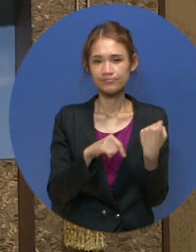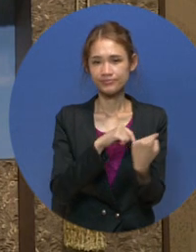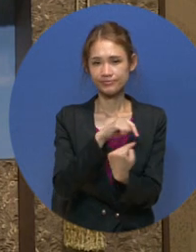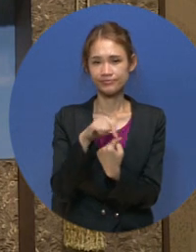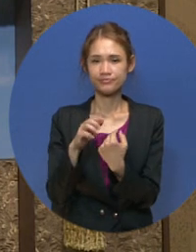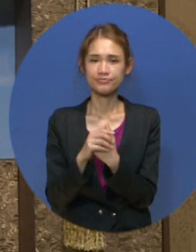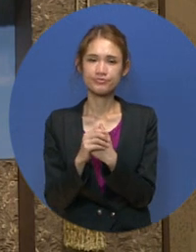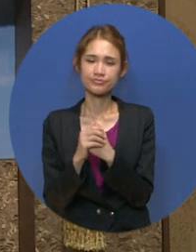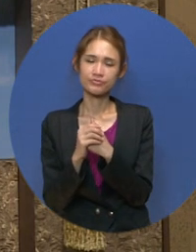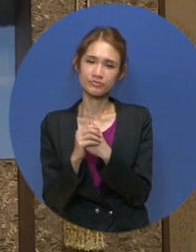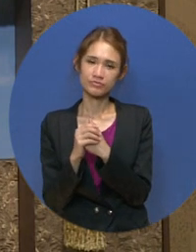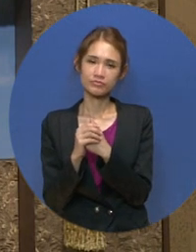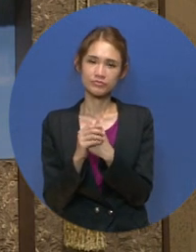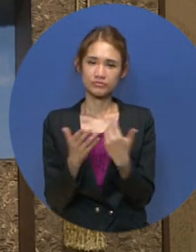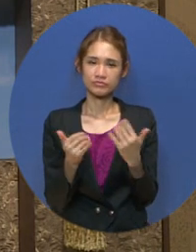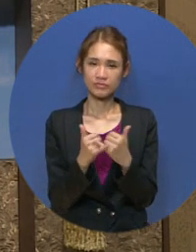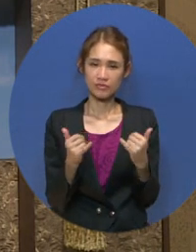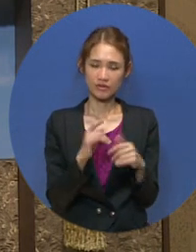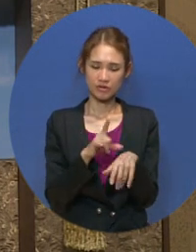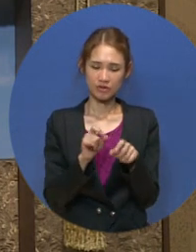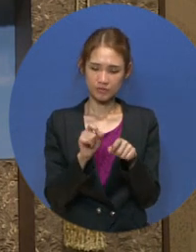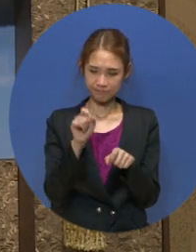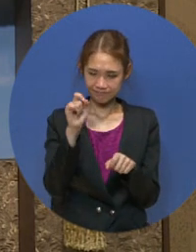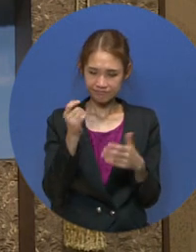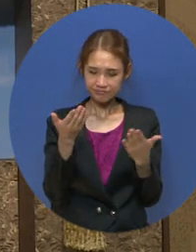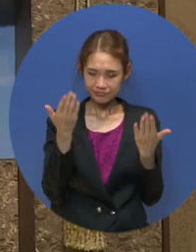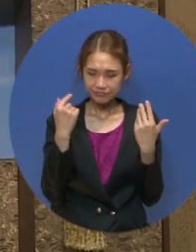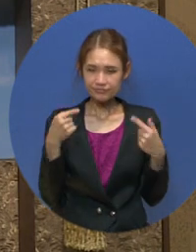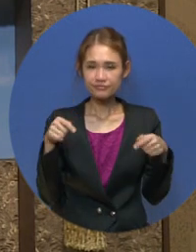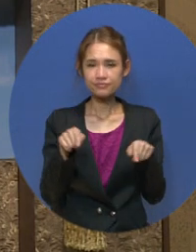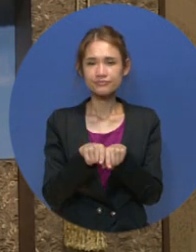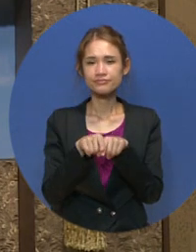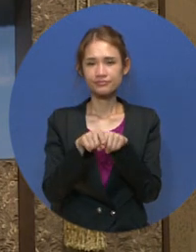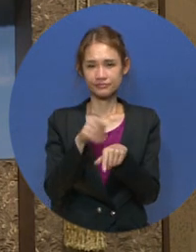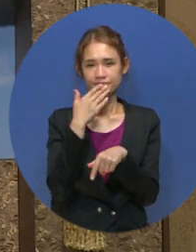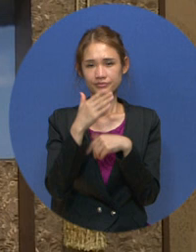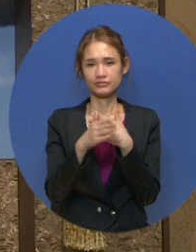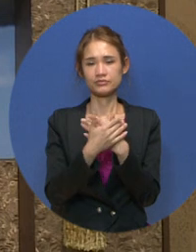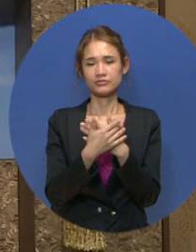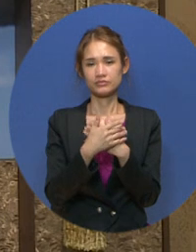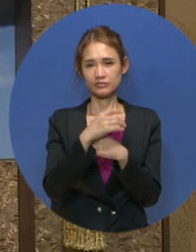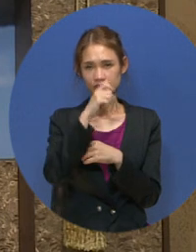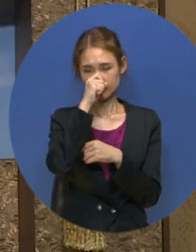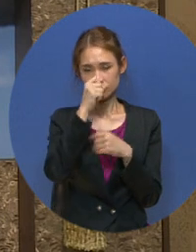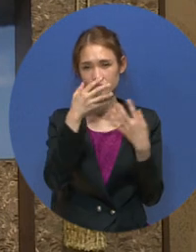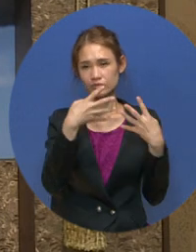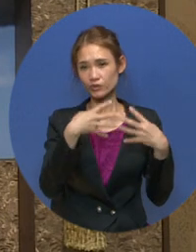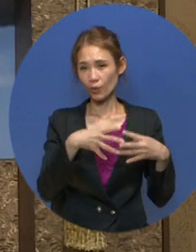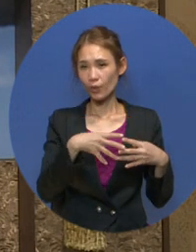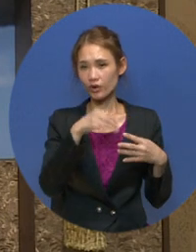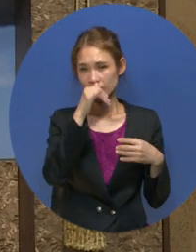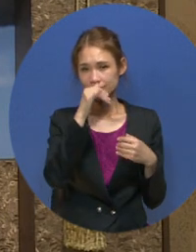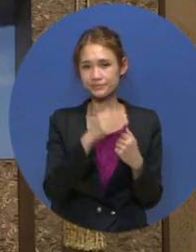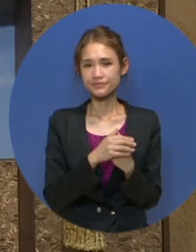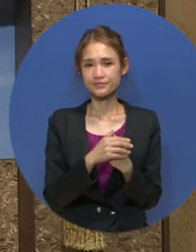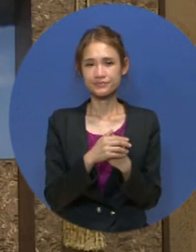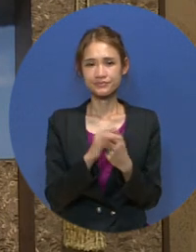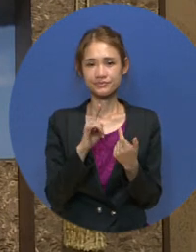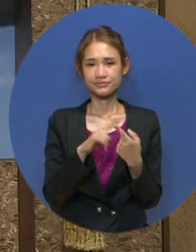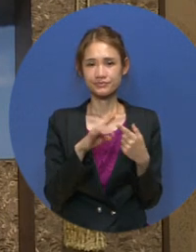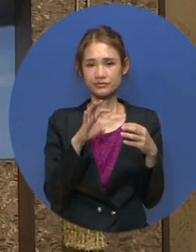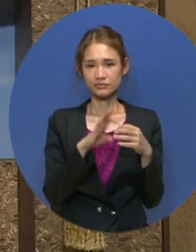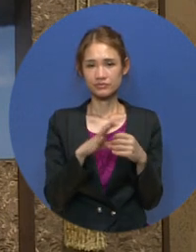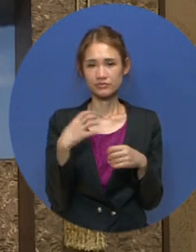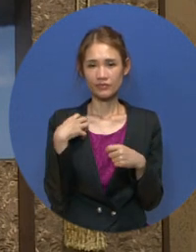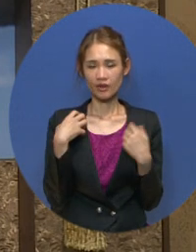하는 것이 직원들이랑 오래 갈 수 있는 또 중요한 또 그런 선제 조건이 되니까 거기에 대한